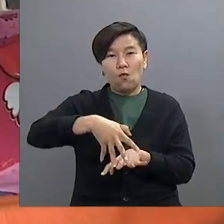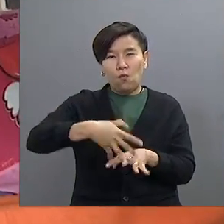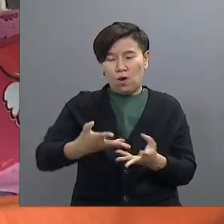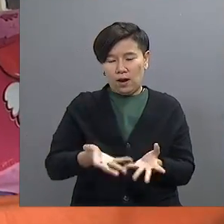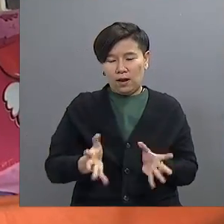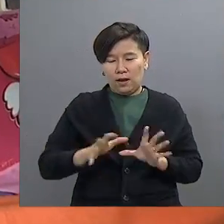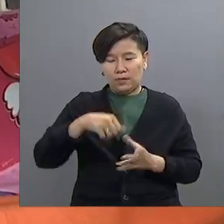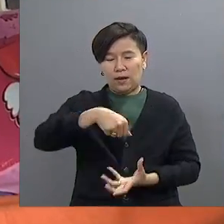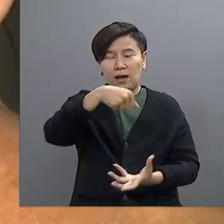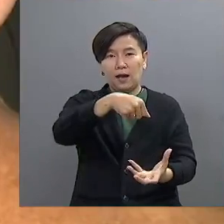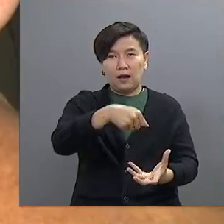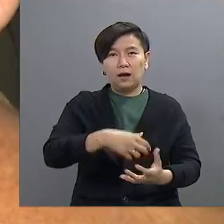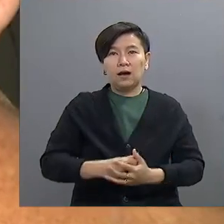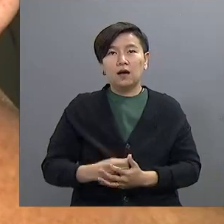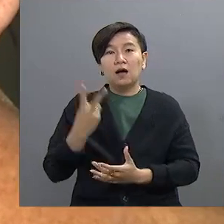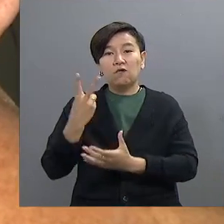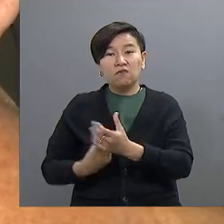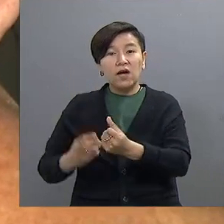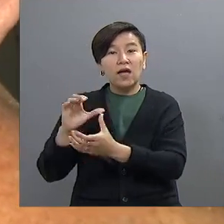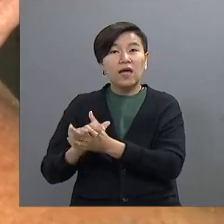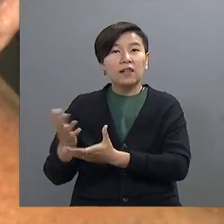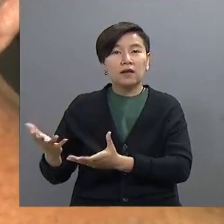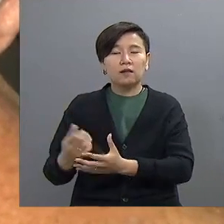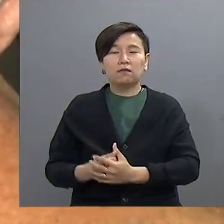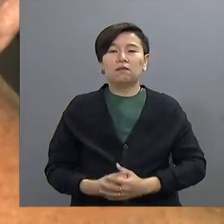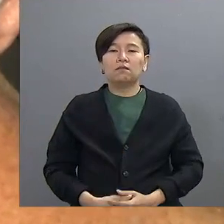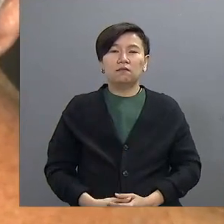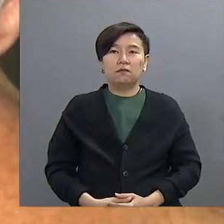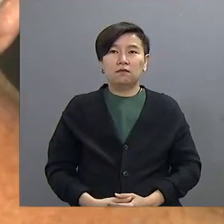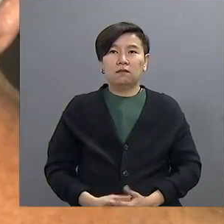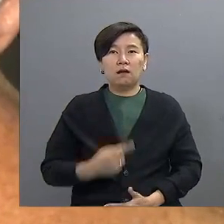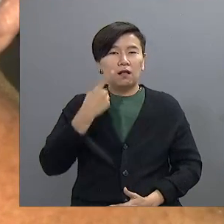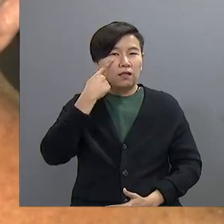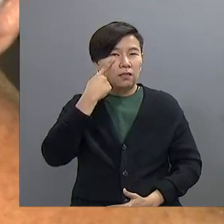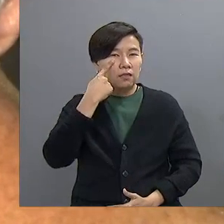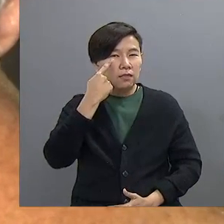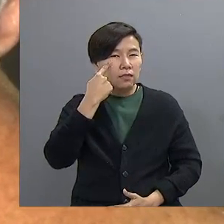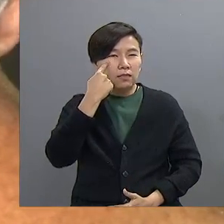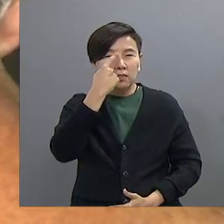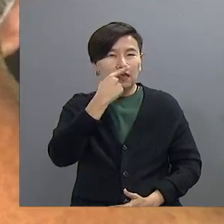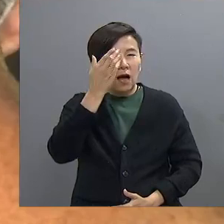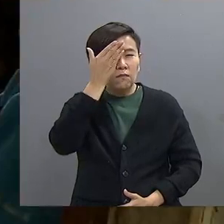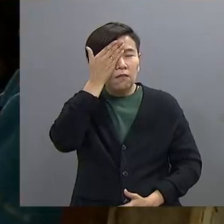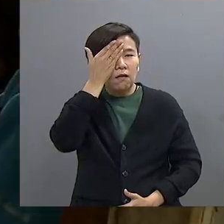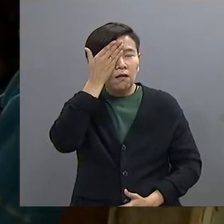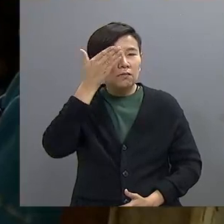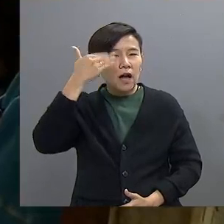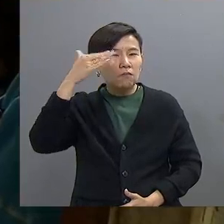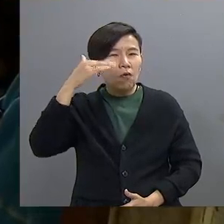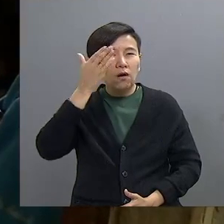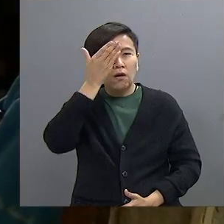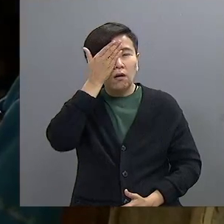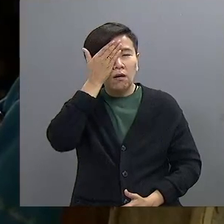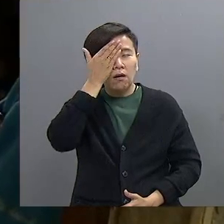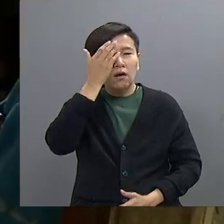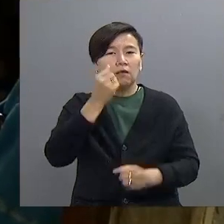สามีหรือว่าลูกเขยเนี่ยประสบอุบัติเหตุตาข้างขวาบอดสนิทอีกโอ้แล้วก็รับจ้างทั่วไปรายได้ก็